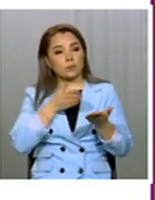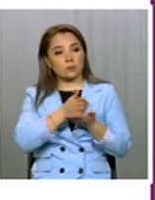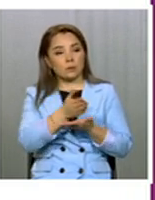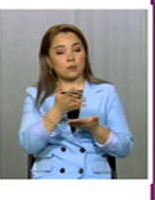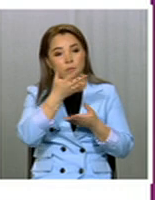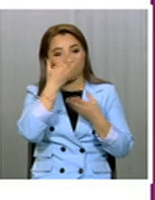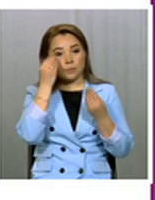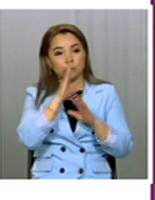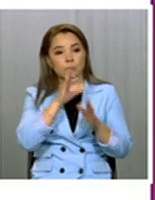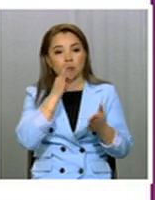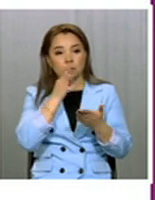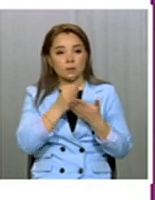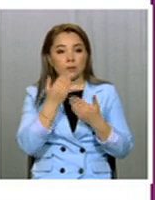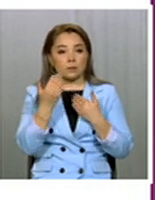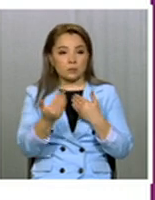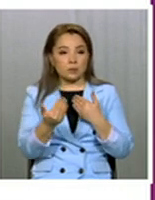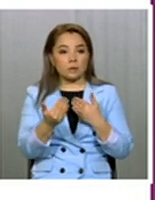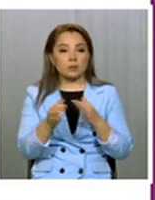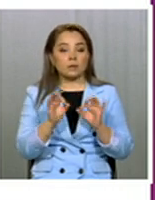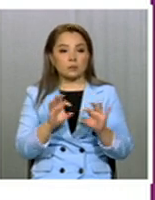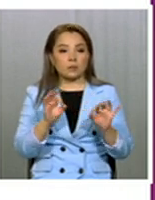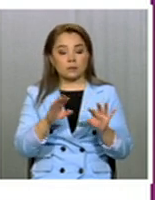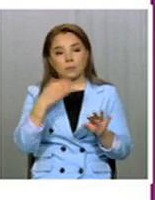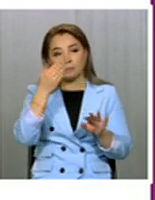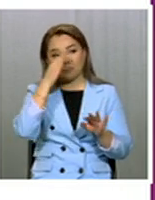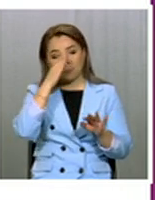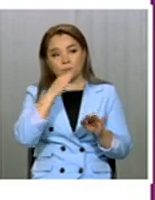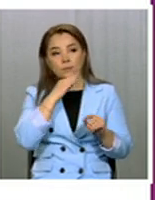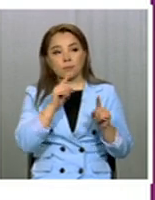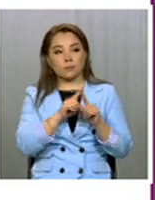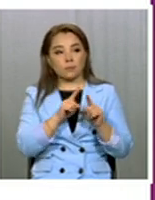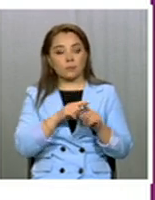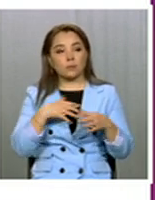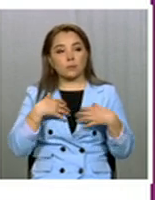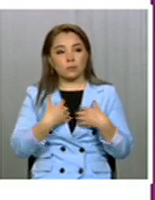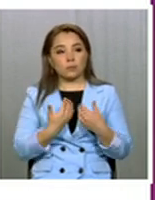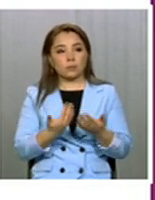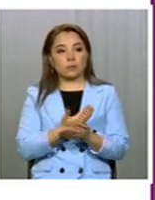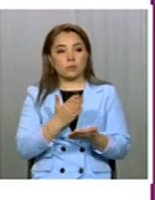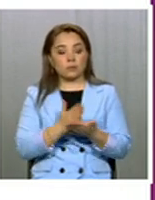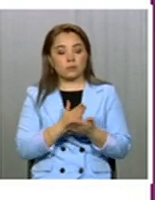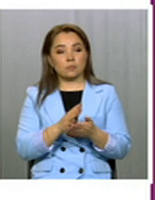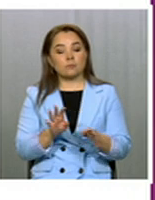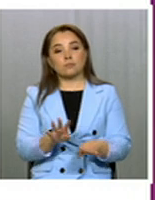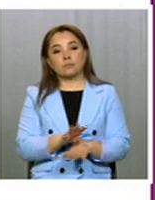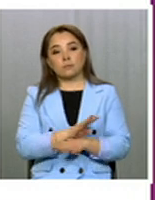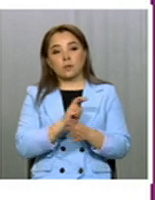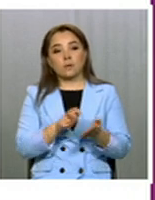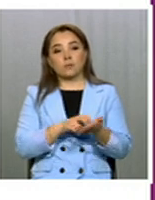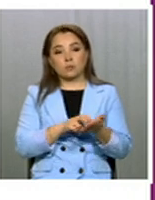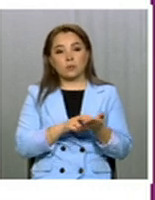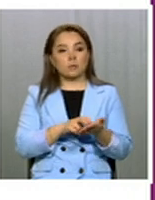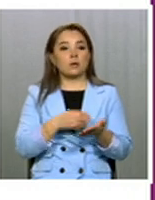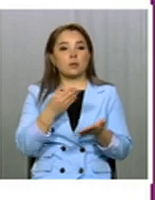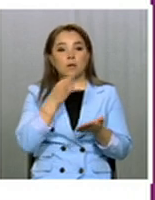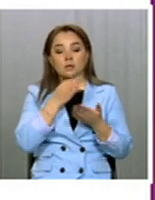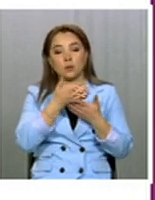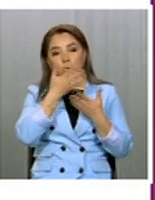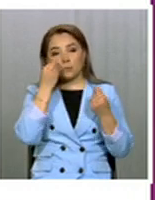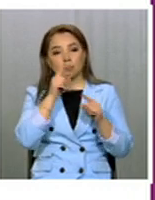ұмытпаған шығарсың, деді әкесі құлазып нар көңілі. Дір-дір етіп, ұмытқам жоқ, деді